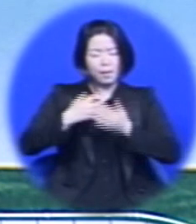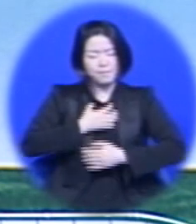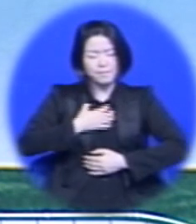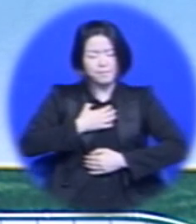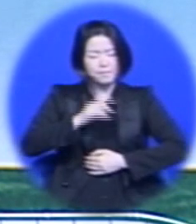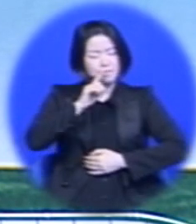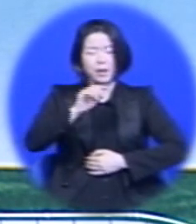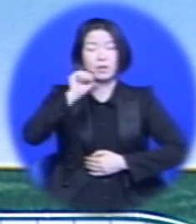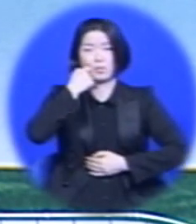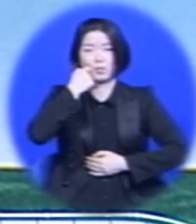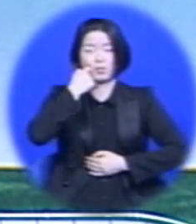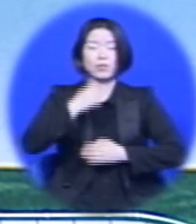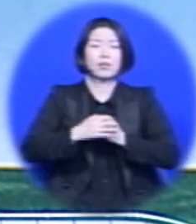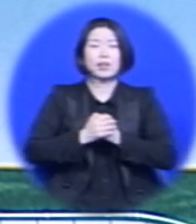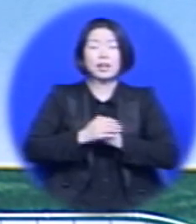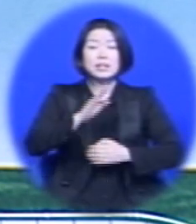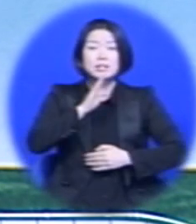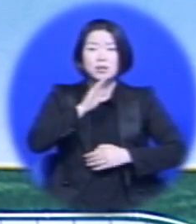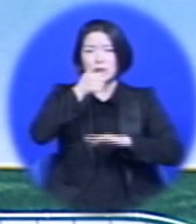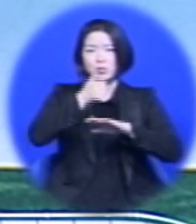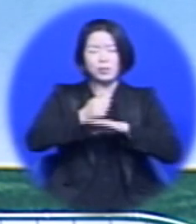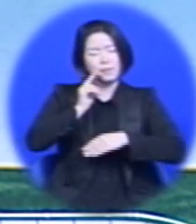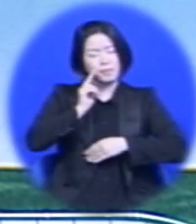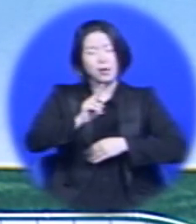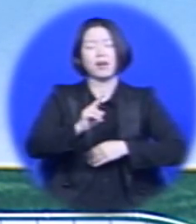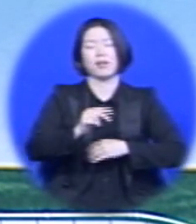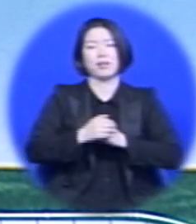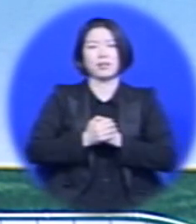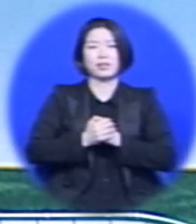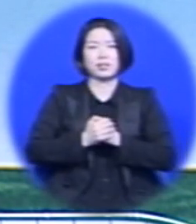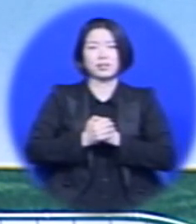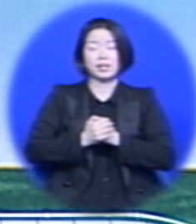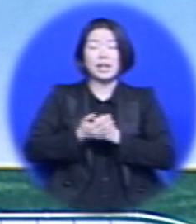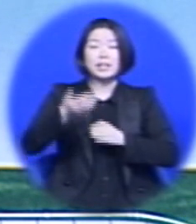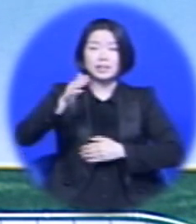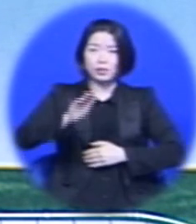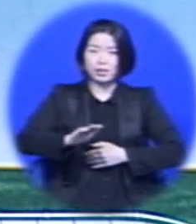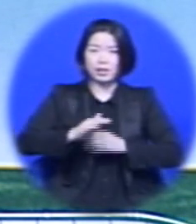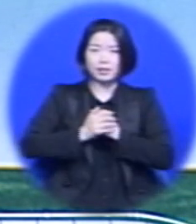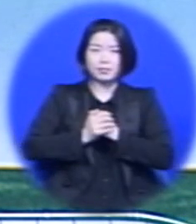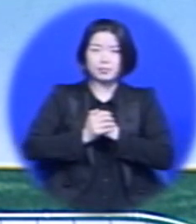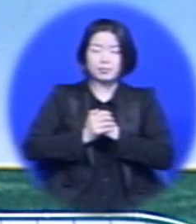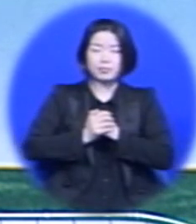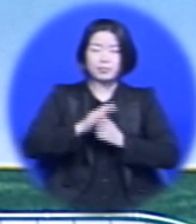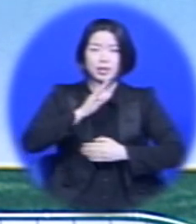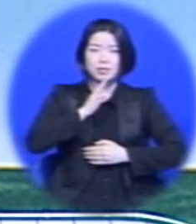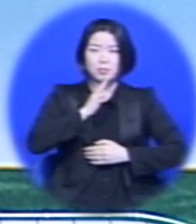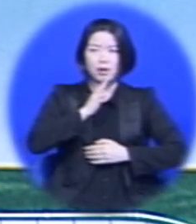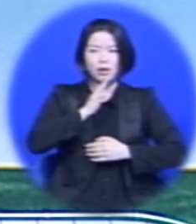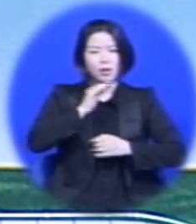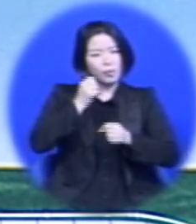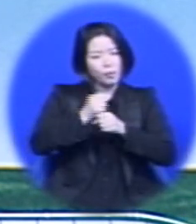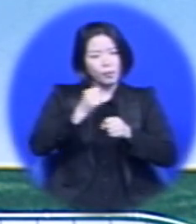수가 없었습니다 아 정말 죄는 끔찍한 것이었습니다 그런데 정말 어처구니